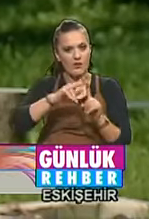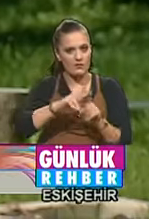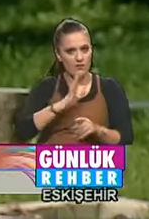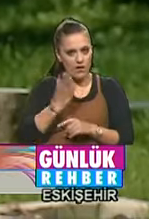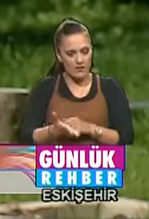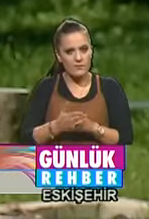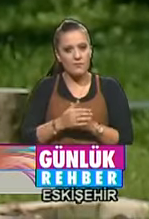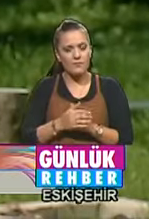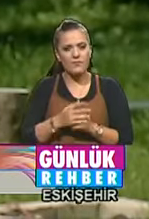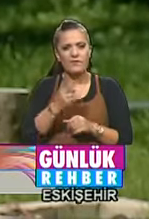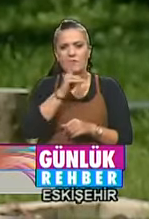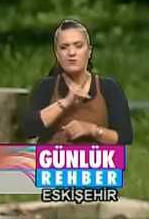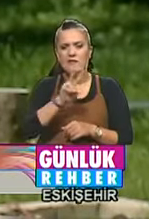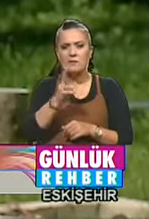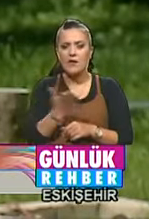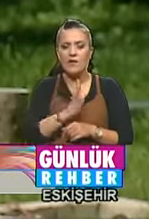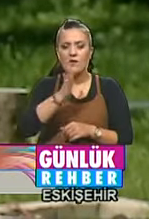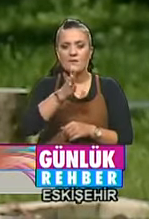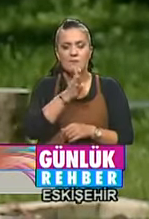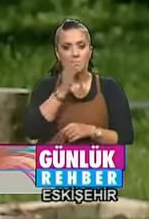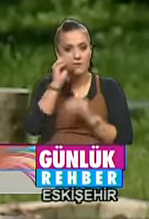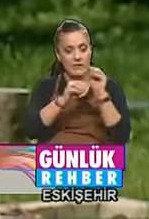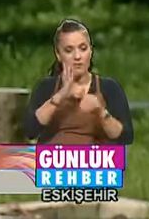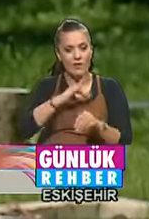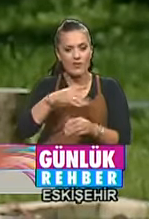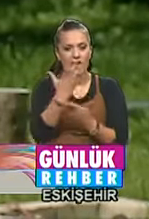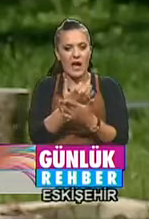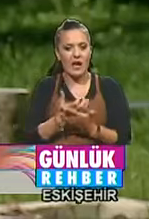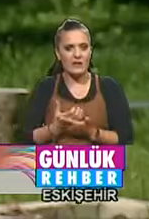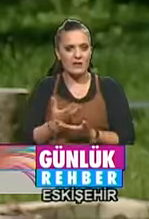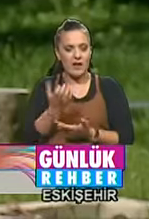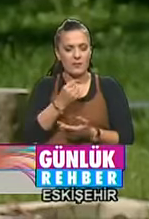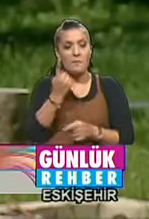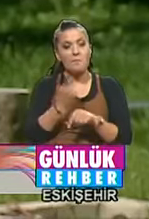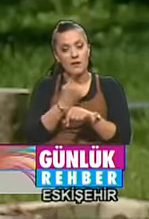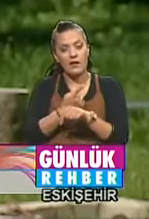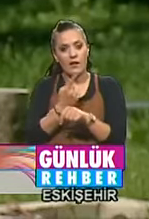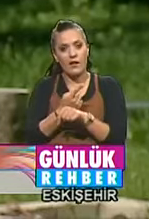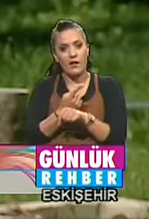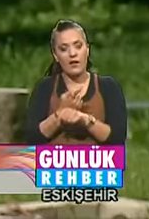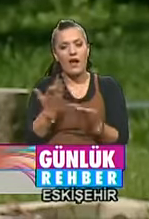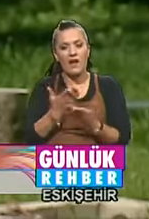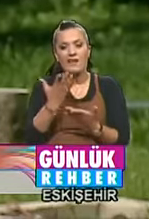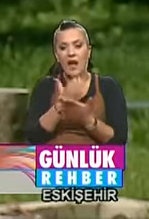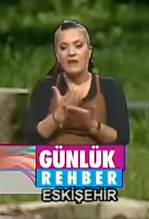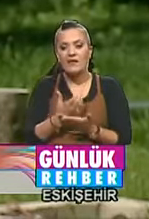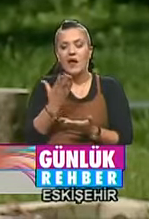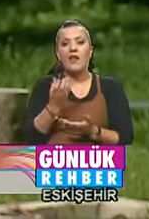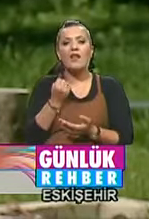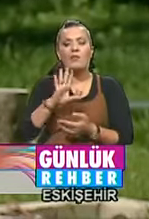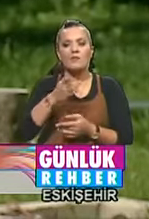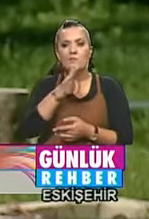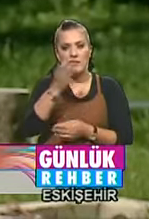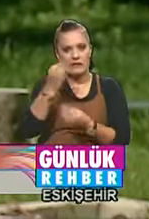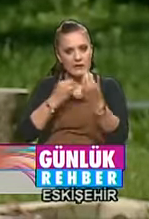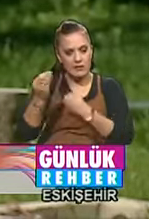var. 220'nin üstünde bildirilerimiz var. Bunlar kayda aldığımız. Bir de artık alamıyoruz dediğimiz bildirilerimiz